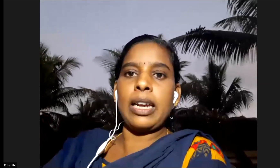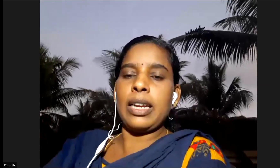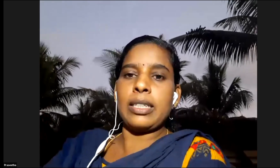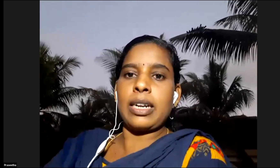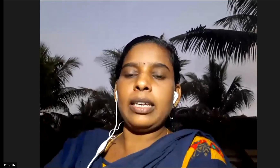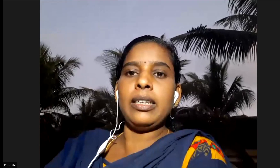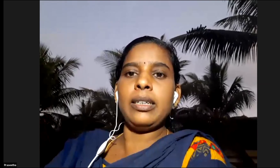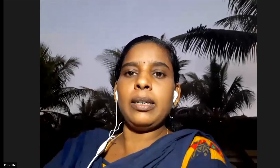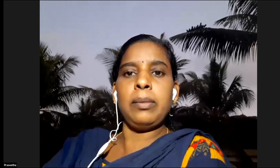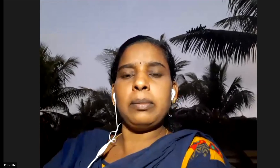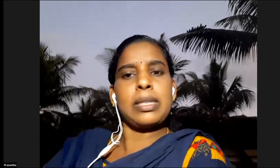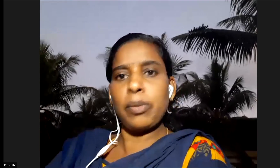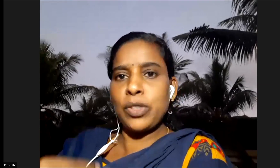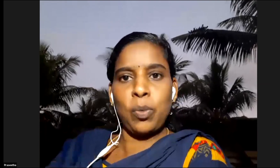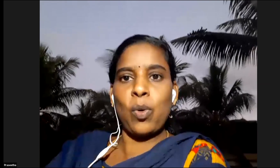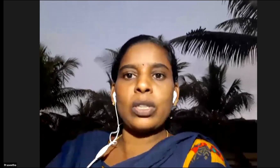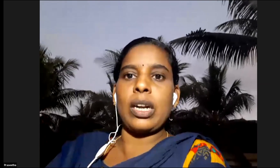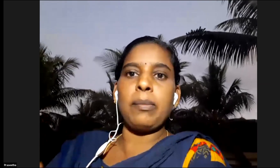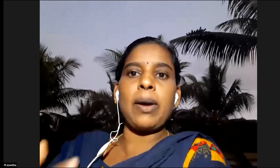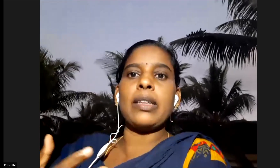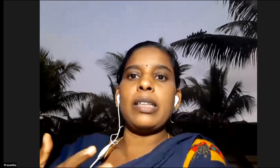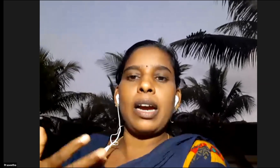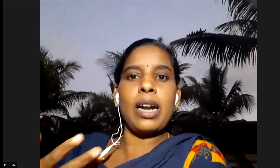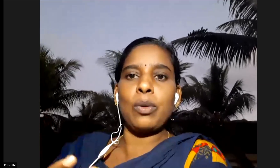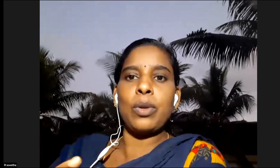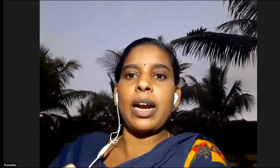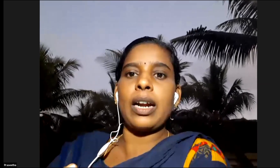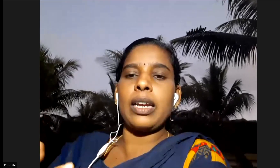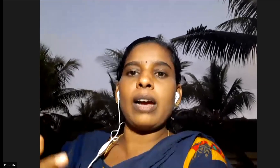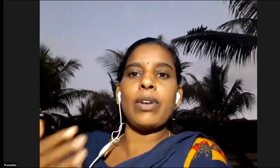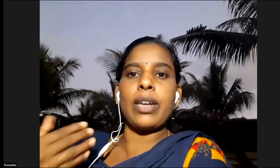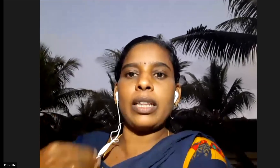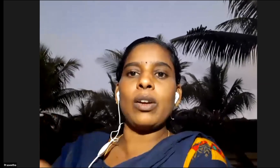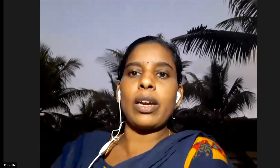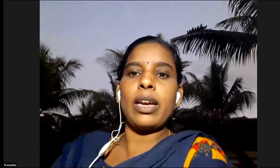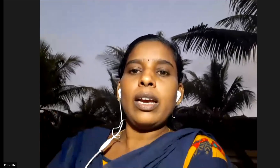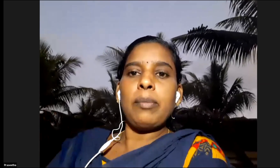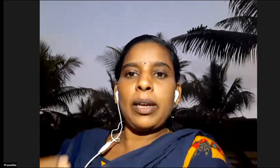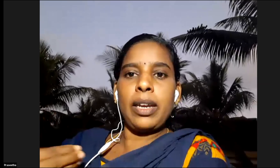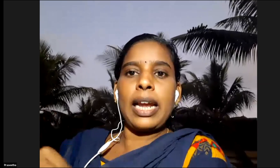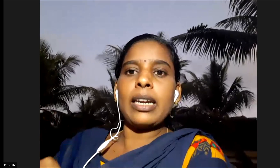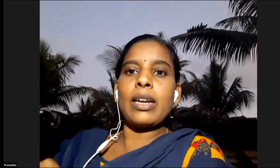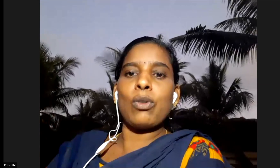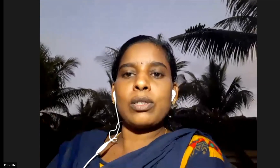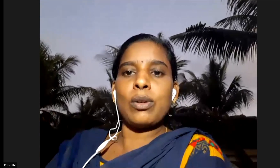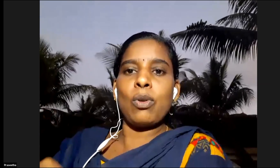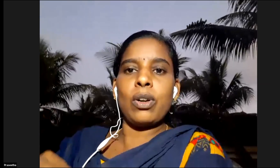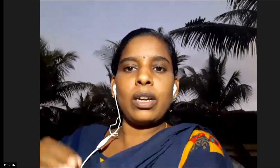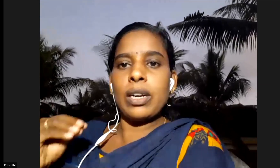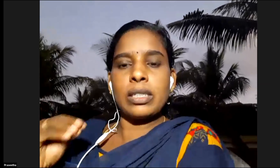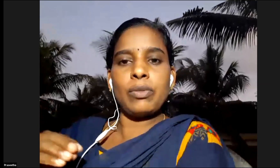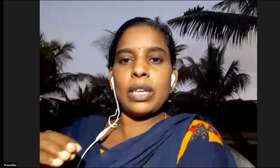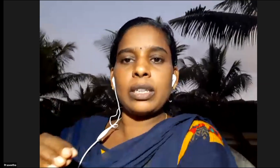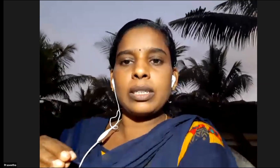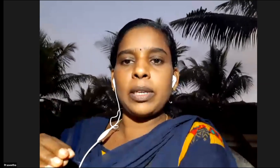കമ്മ്യൂണിറ്റിയിൽ അങ്ങനെ ഇല്ല സാറേ, ഇത് സംഭവിച്ചു പോകുന്നതാണ്. ഇപ്പൊ ആദ്യത്തെ ആൺകുട്ടിയാണെങ്കിൽ അവർക്ക് എന്തെങ്കിലുമൊക്കെ പ്രീനാറ്റൽ പ്രോസസ്സ് കൊണ്ട്